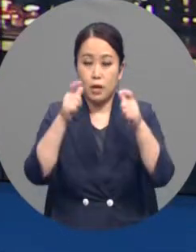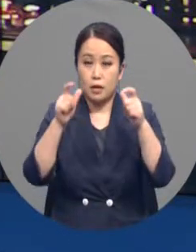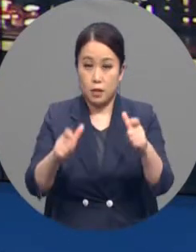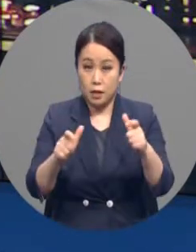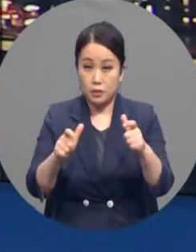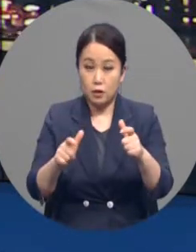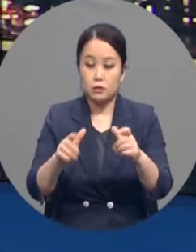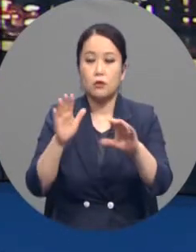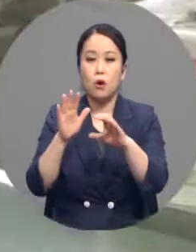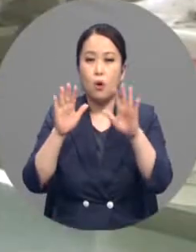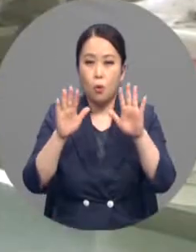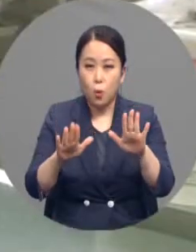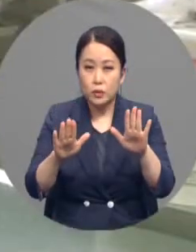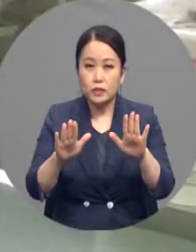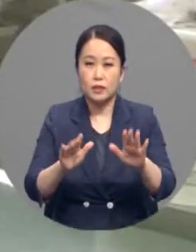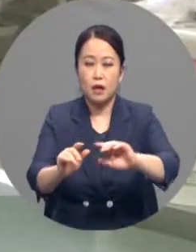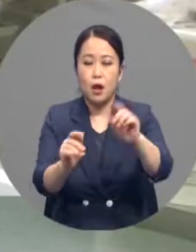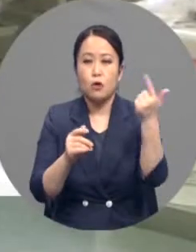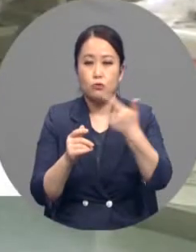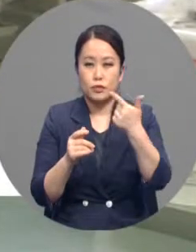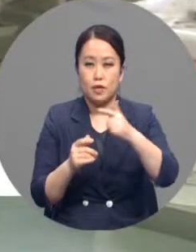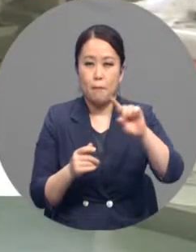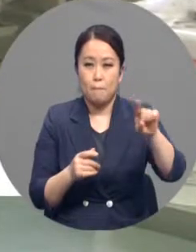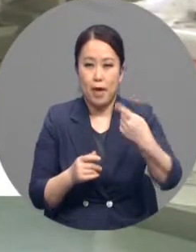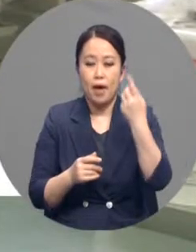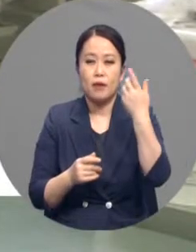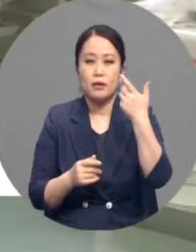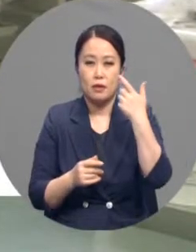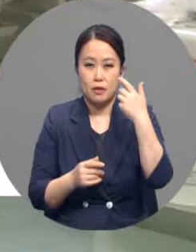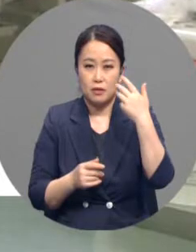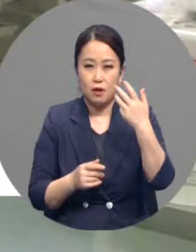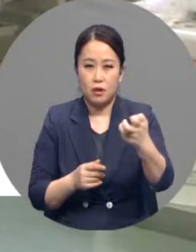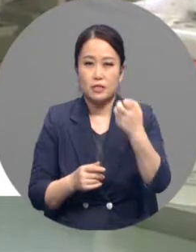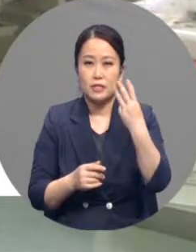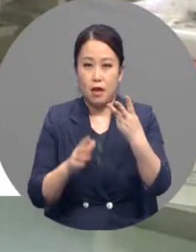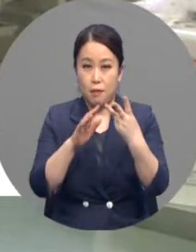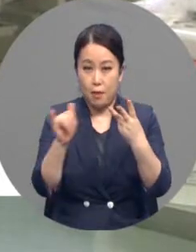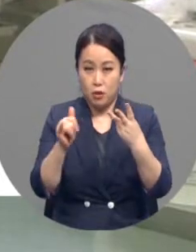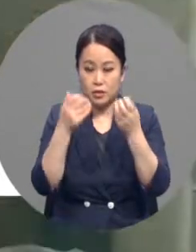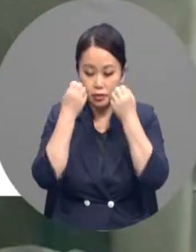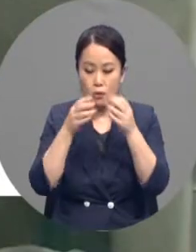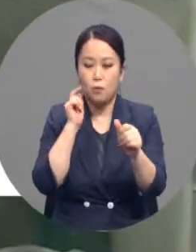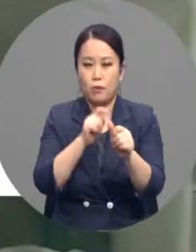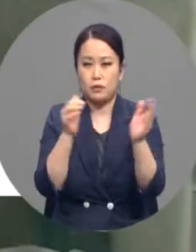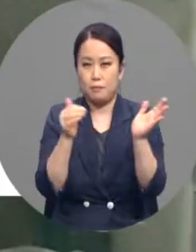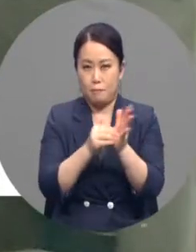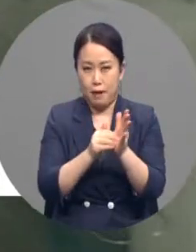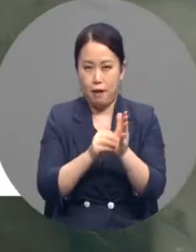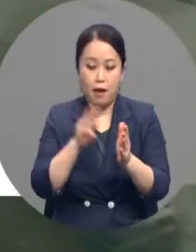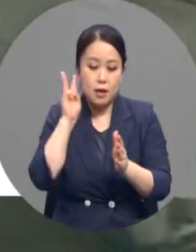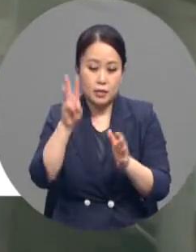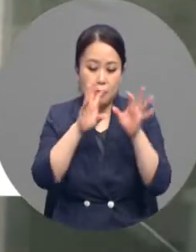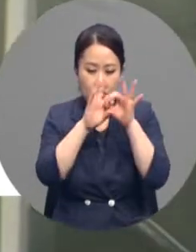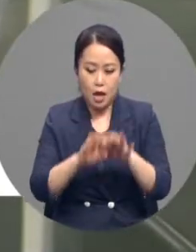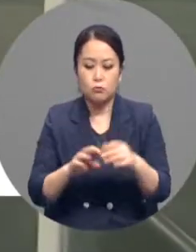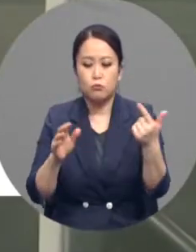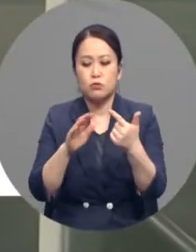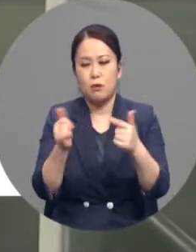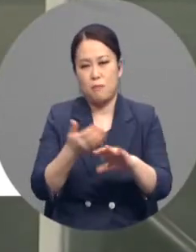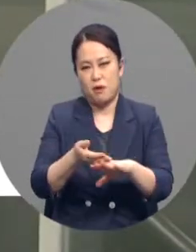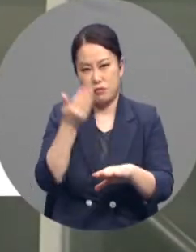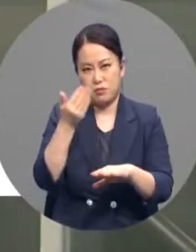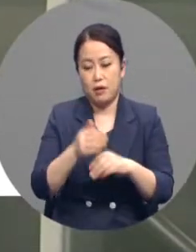부산에선 오늘 오전 0시 기준 6,183명이 코로나19에 신규 확진돼 4일 연속 하루 6,000명을